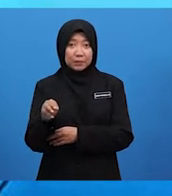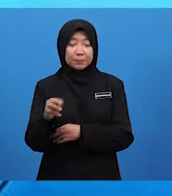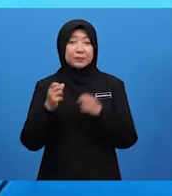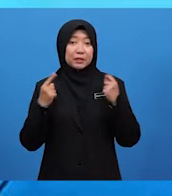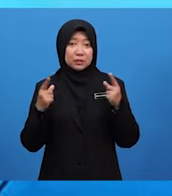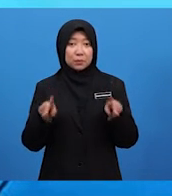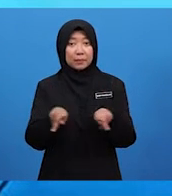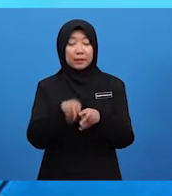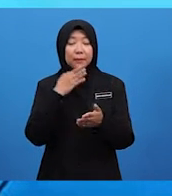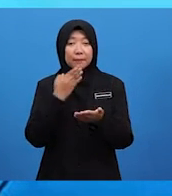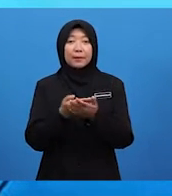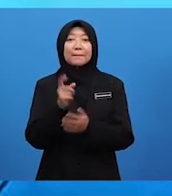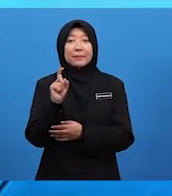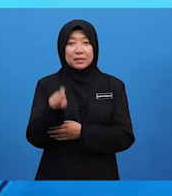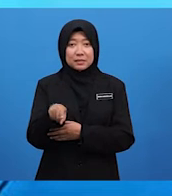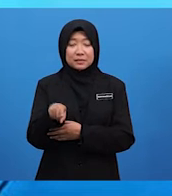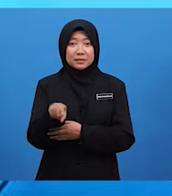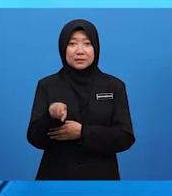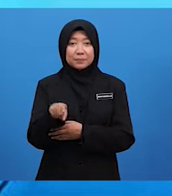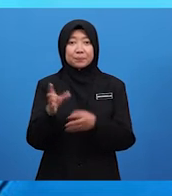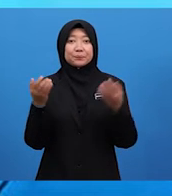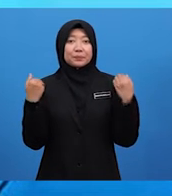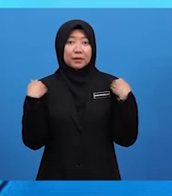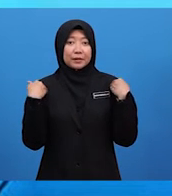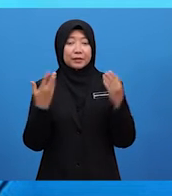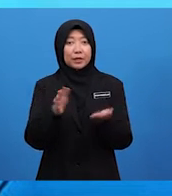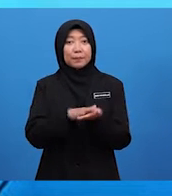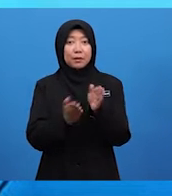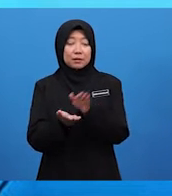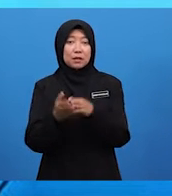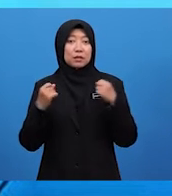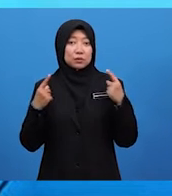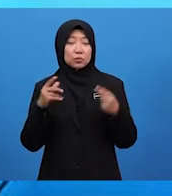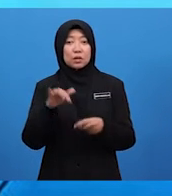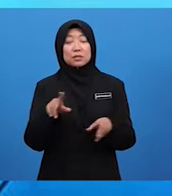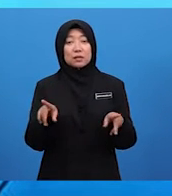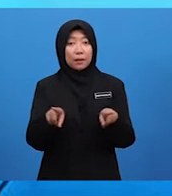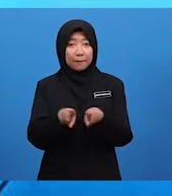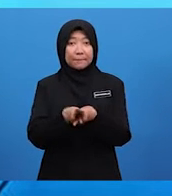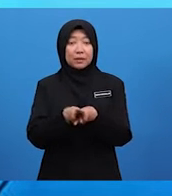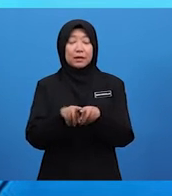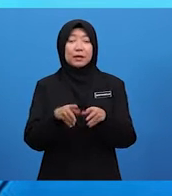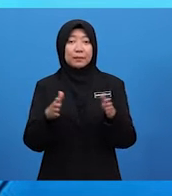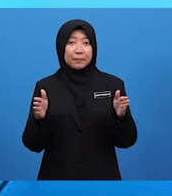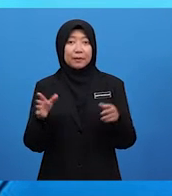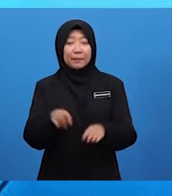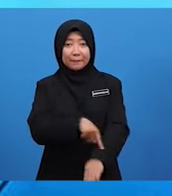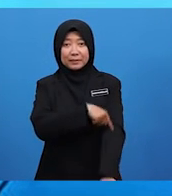pemadan yang baik mestilah mempunyai lipatan lisu yang sama lebar dan sama